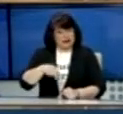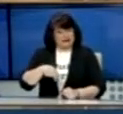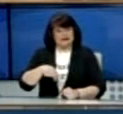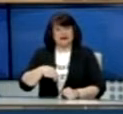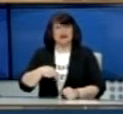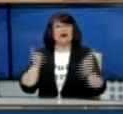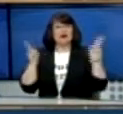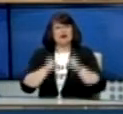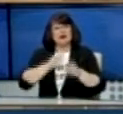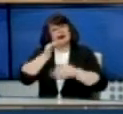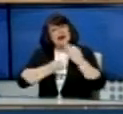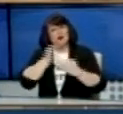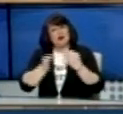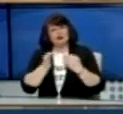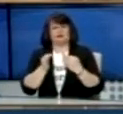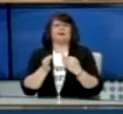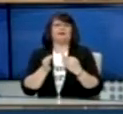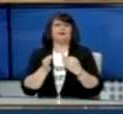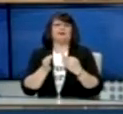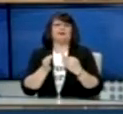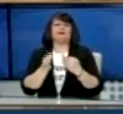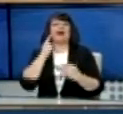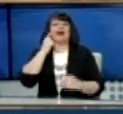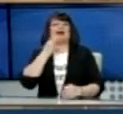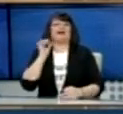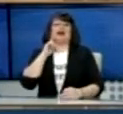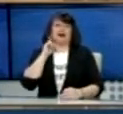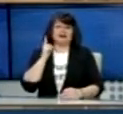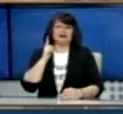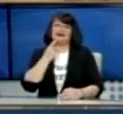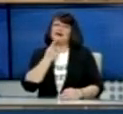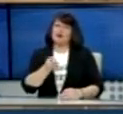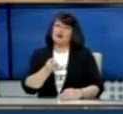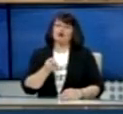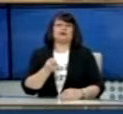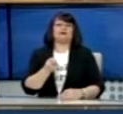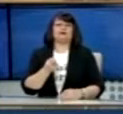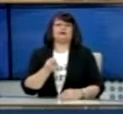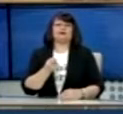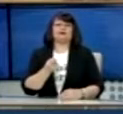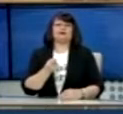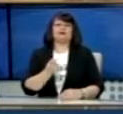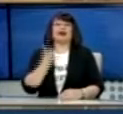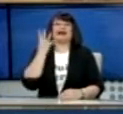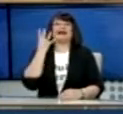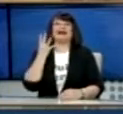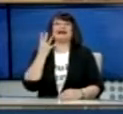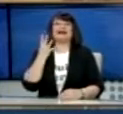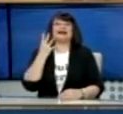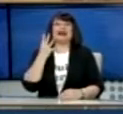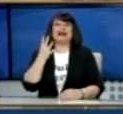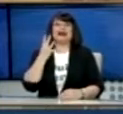Το ξεπάγωμα, όπως είπε και ο Πρωθυπουργός, των συντάξεων για πρώτη φορά μάλιστα έπειτα από 12 χρόνια. Και θέλω να σας ζητήσω